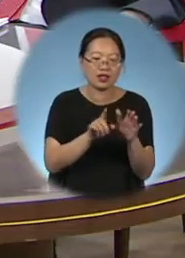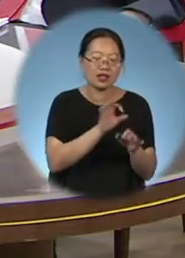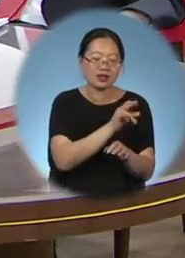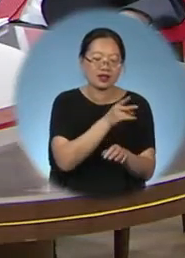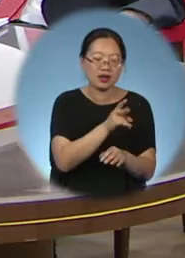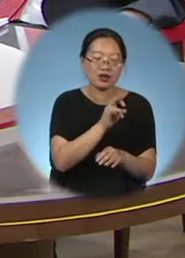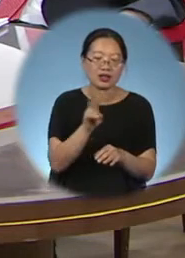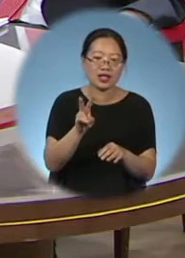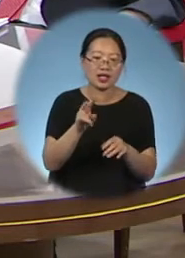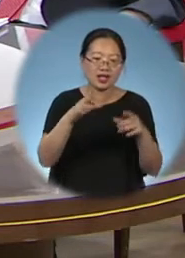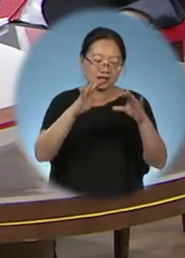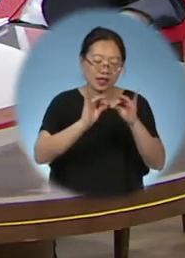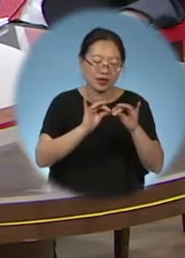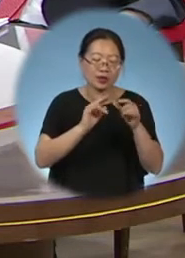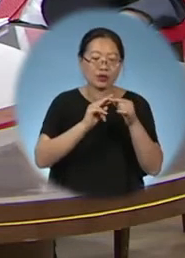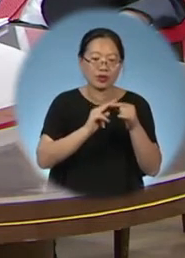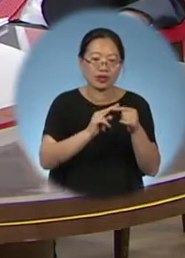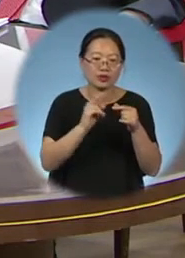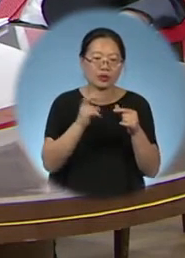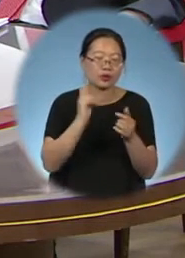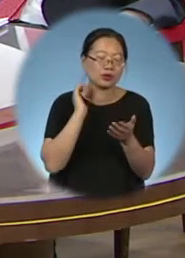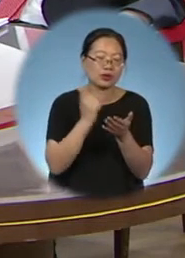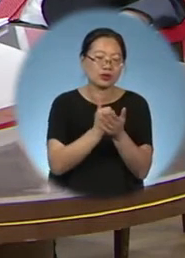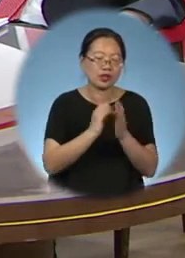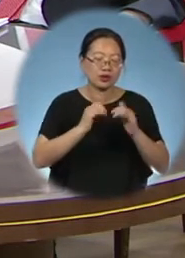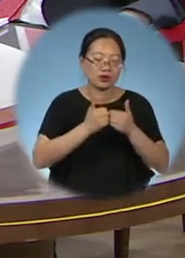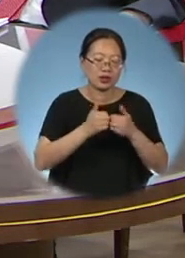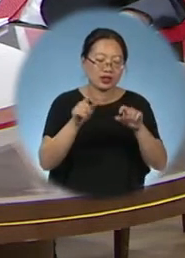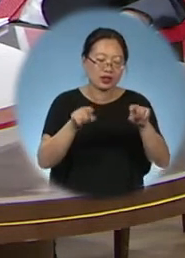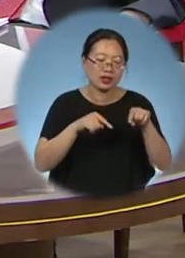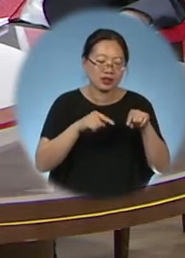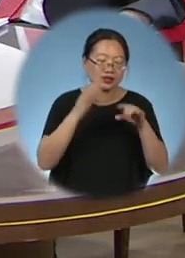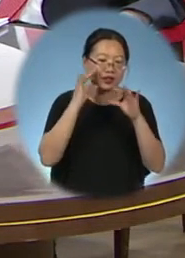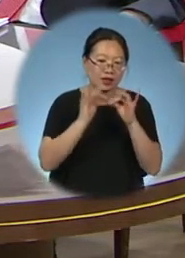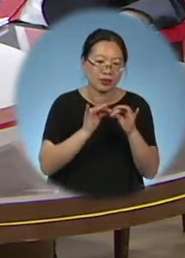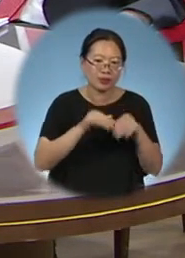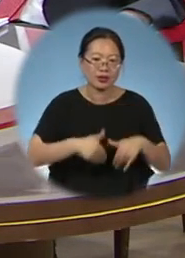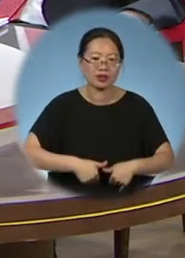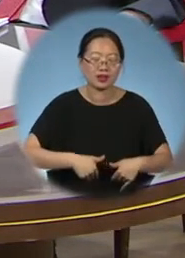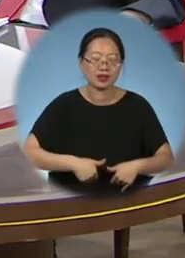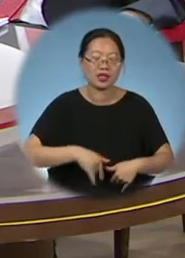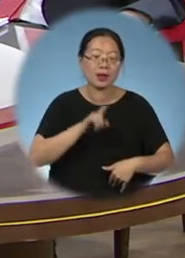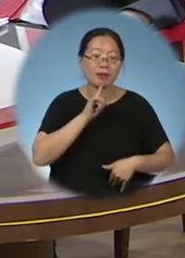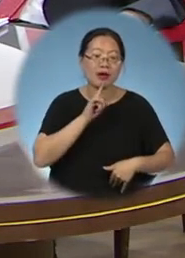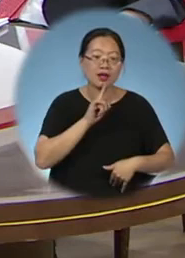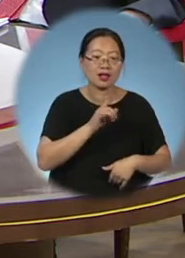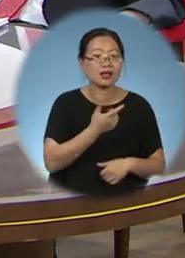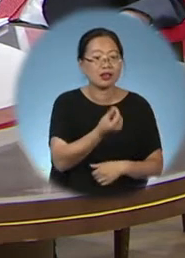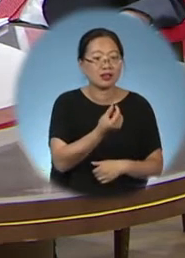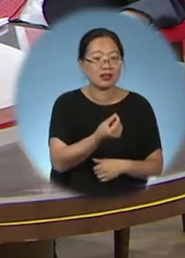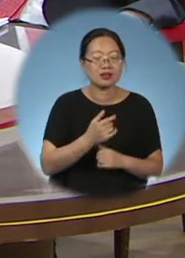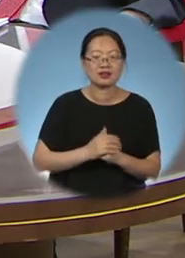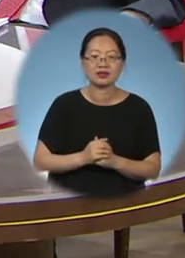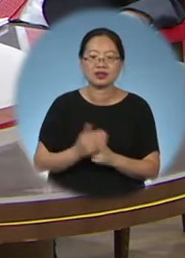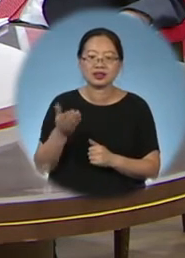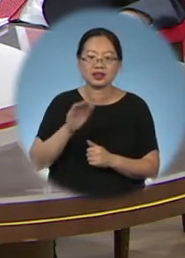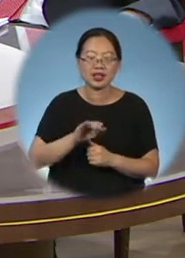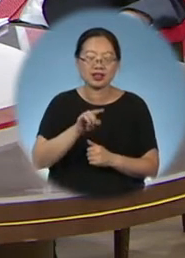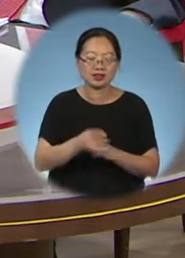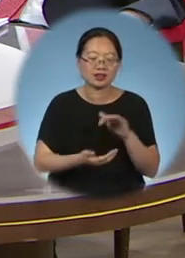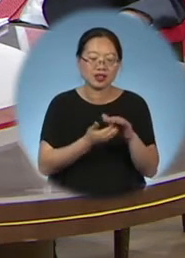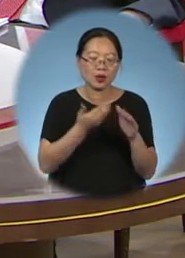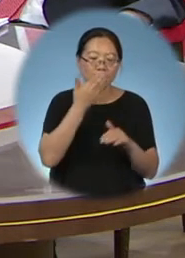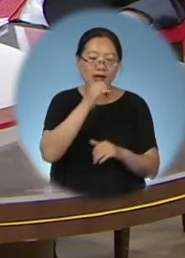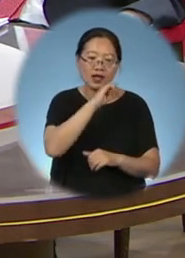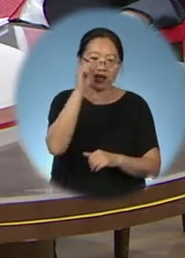여야 간의 대타협뿐 아니라 대통령과 국회 간의 대타협도 필요하다. 그 말씀이군요. 그렇습니다. 그런데 그걸 이뤄낼